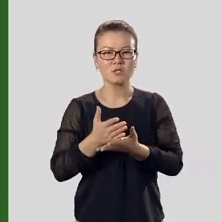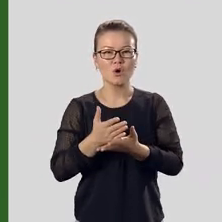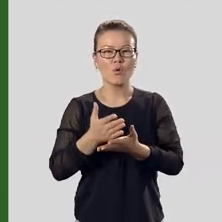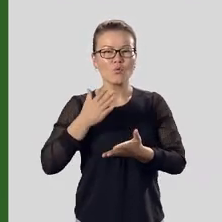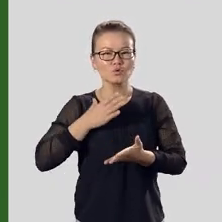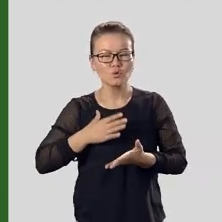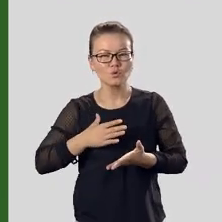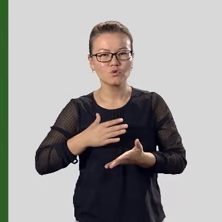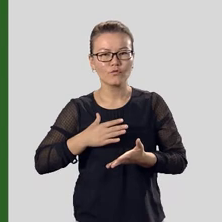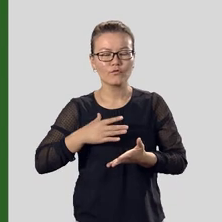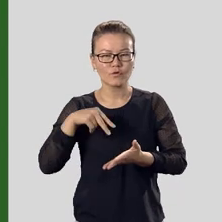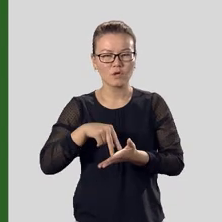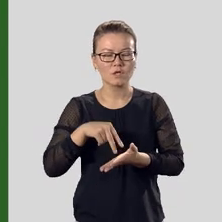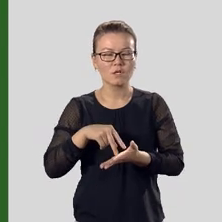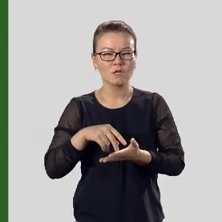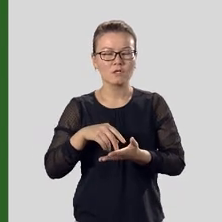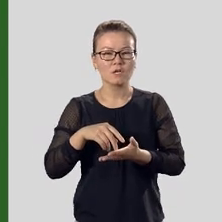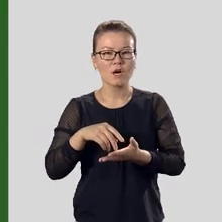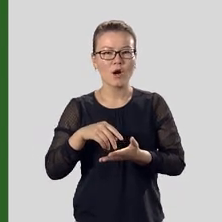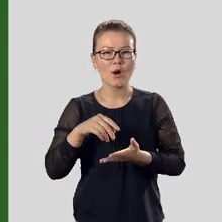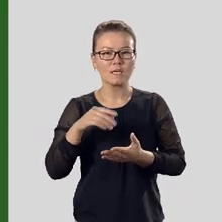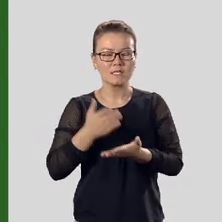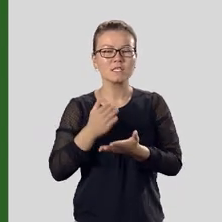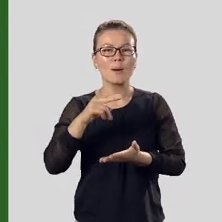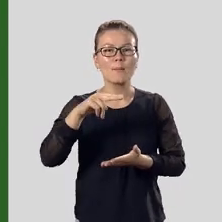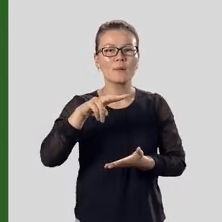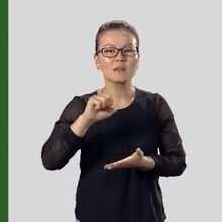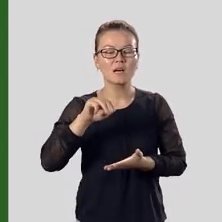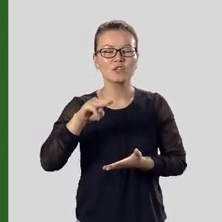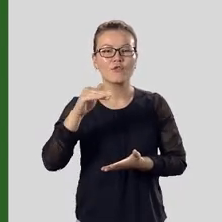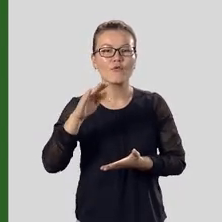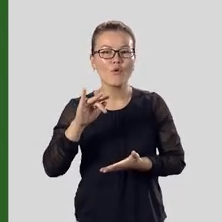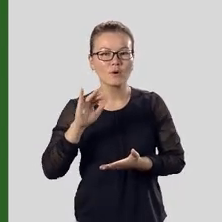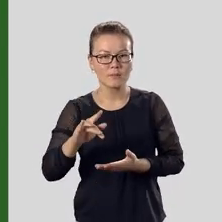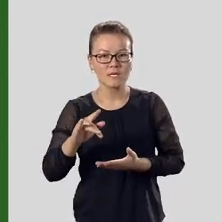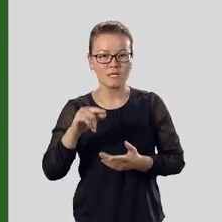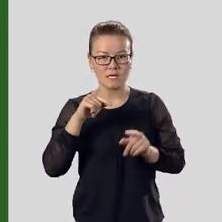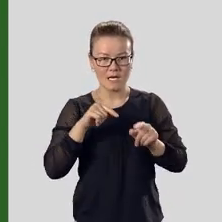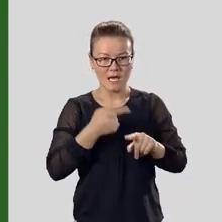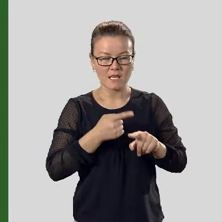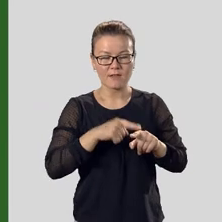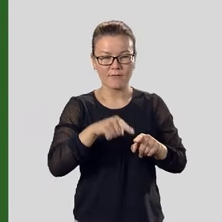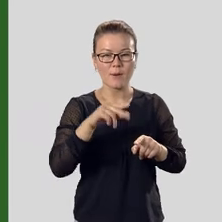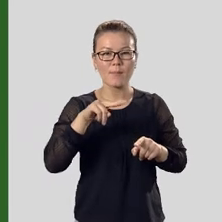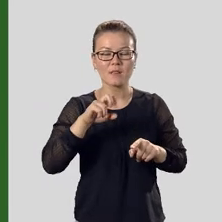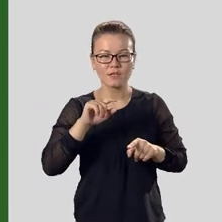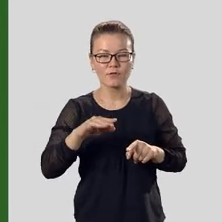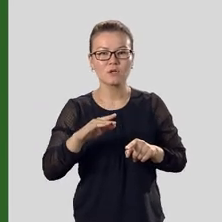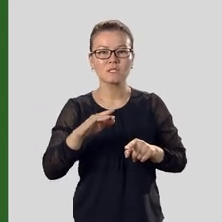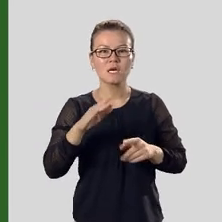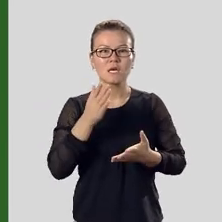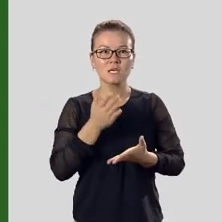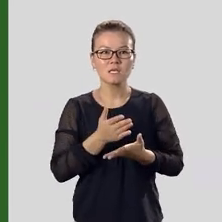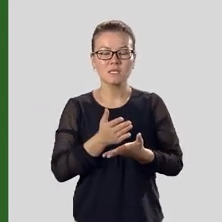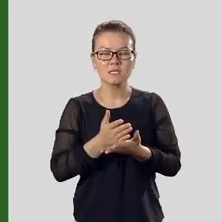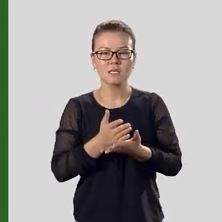и выровненные участки земной коры – платформы. В пределах платформ происходят только